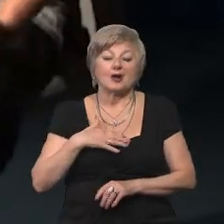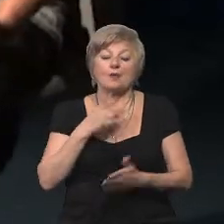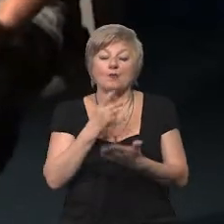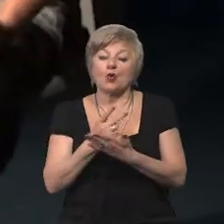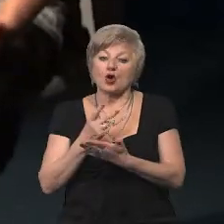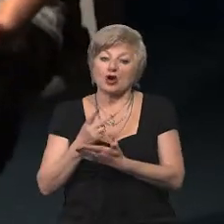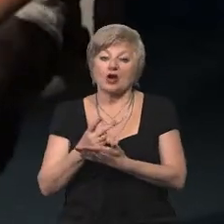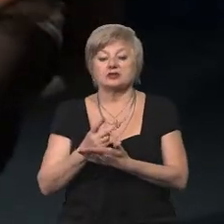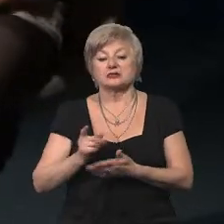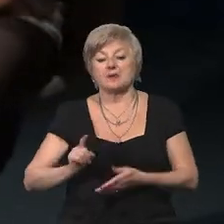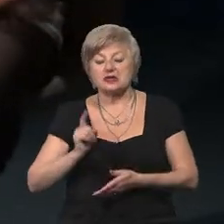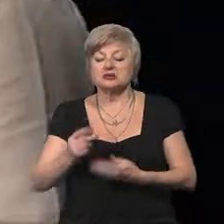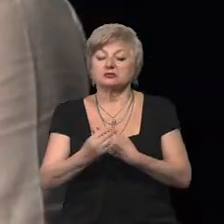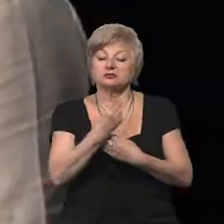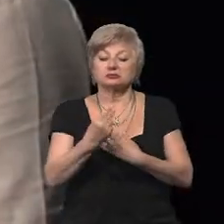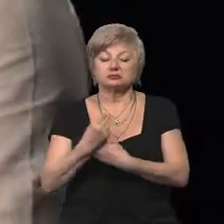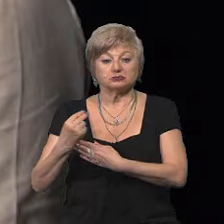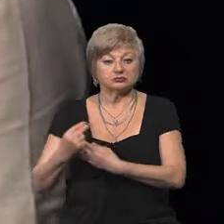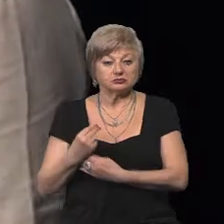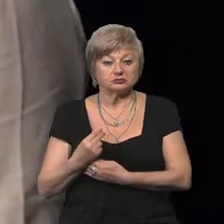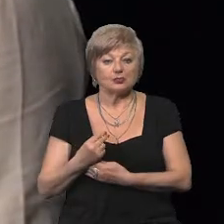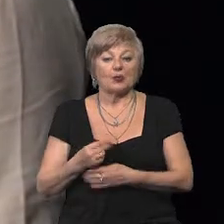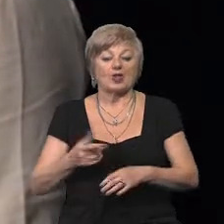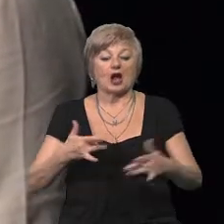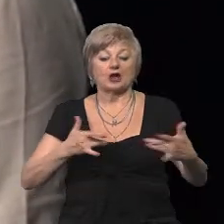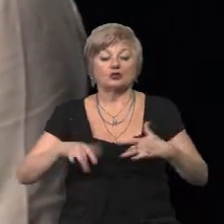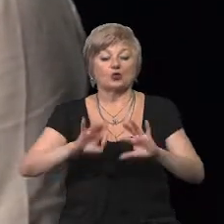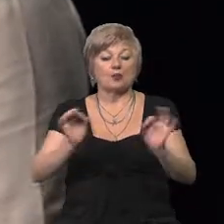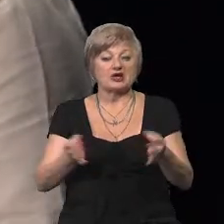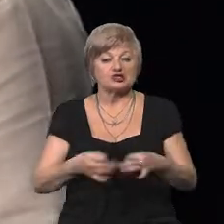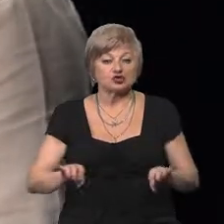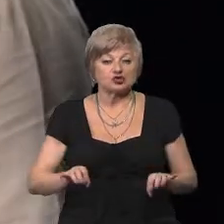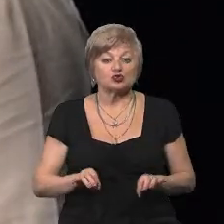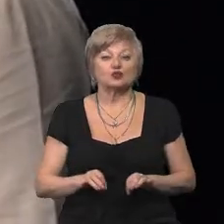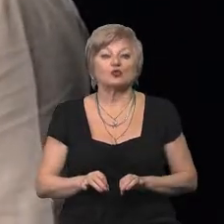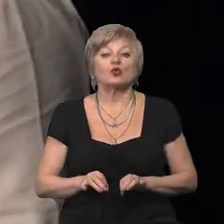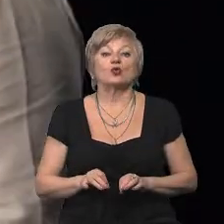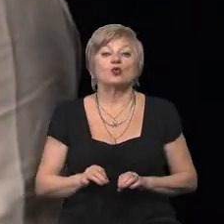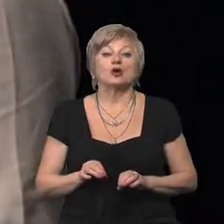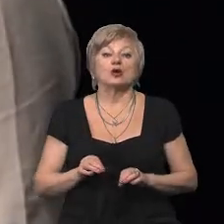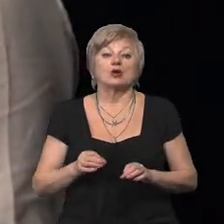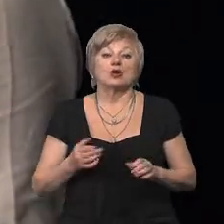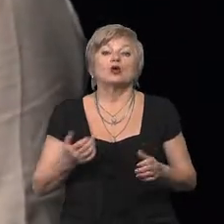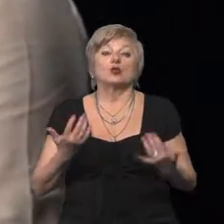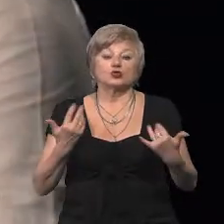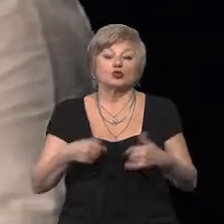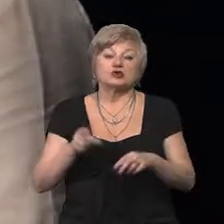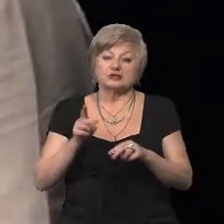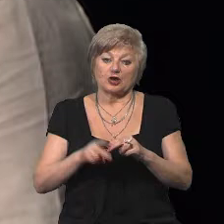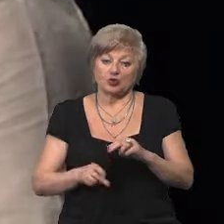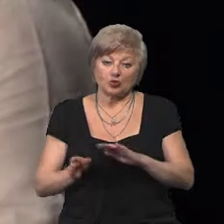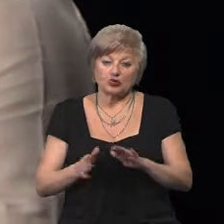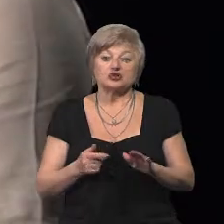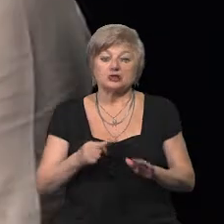наши мастера, учителя в актерском мастерству. Нам говорили, что касается актерского мастерства. Я его